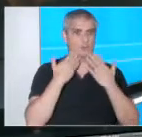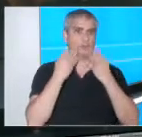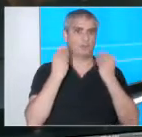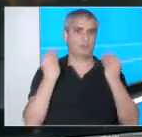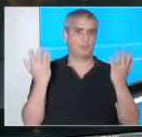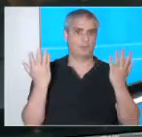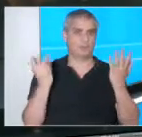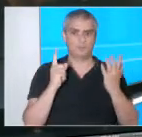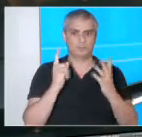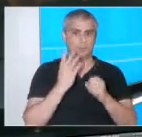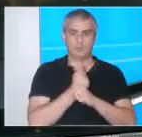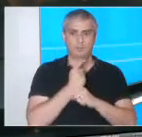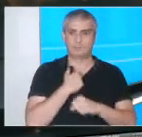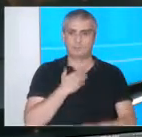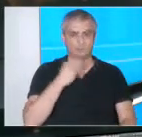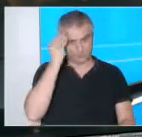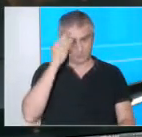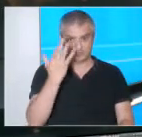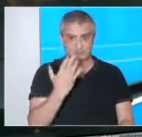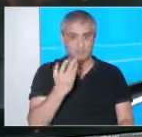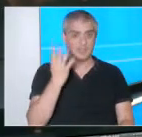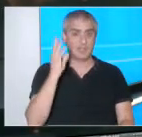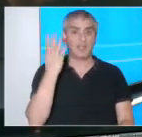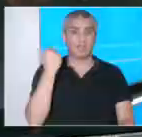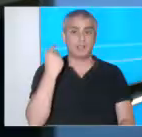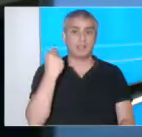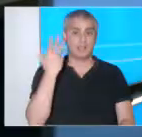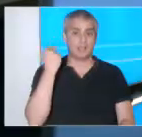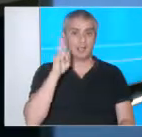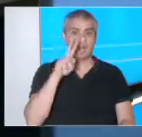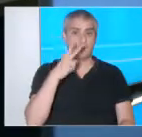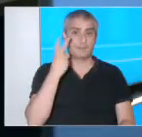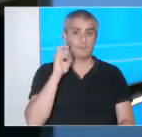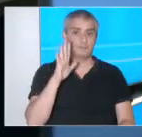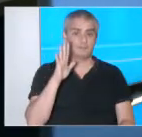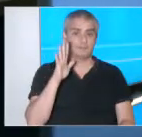רבה. מה זה לא נעמוד בהם? רק שנייה, אני רוצה להזכיר את המספרים. אם היה...